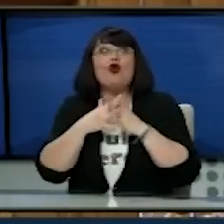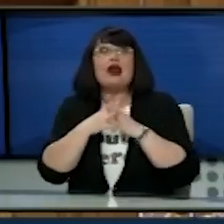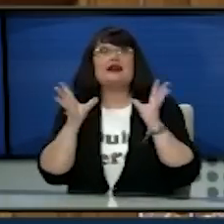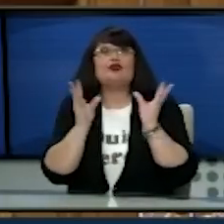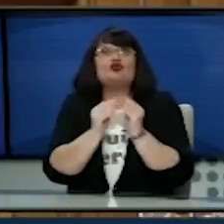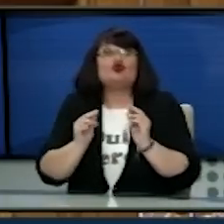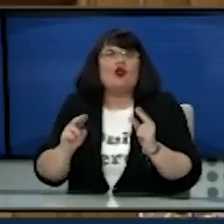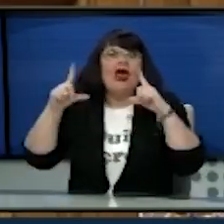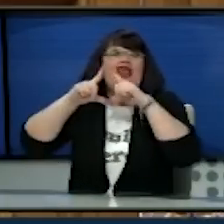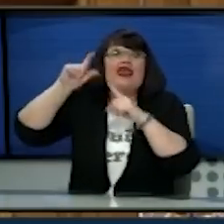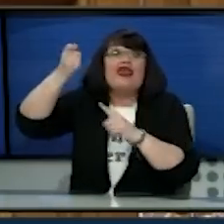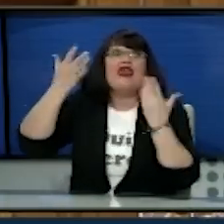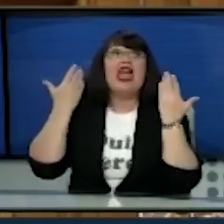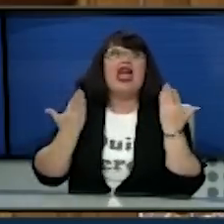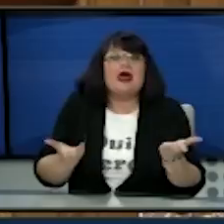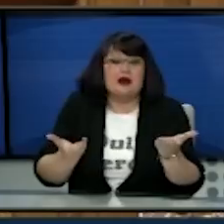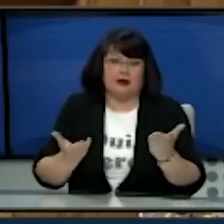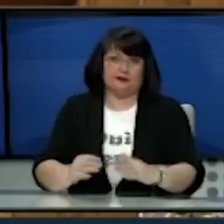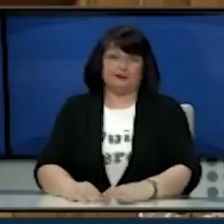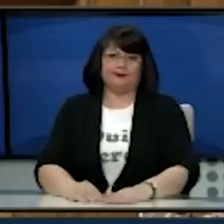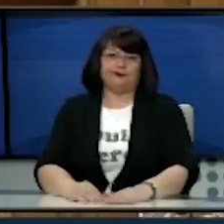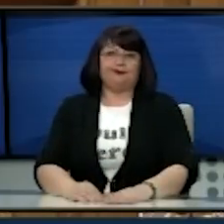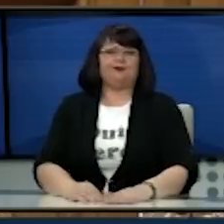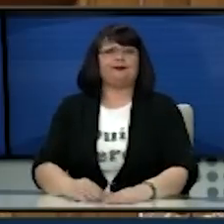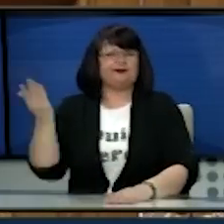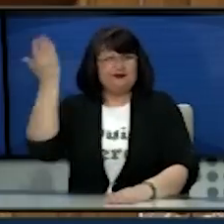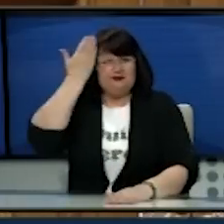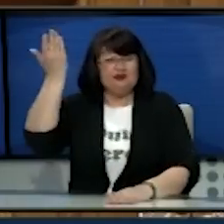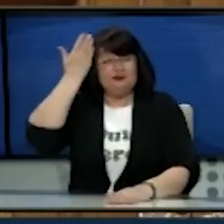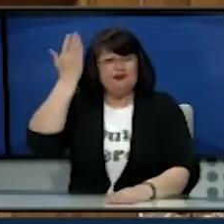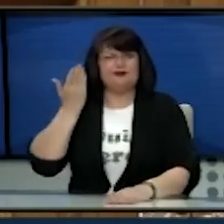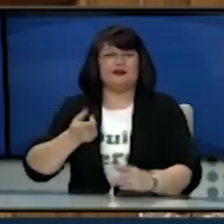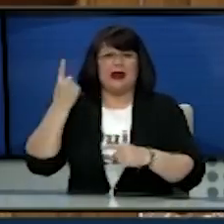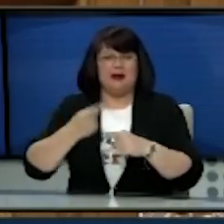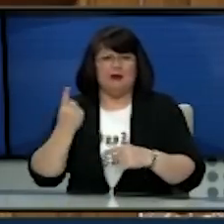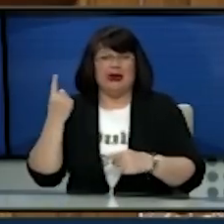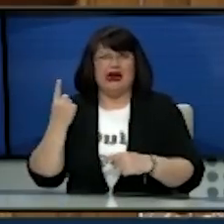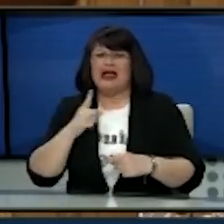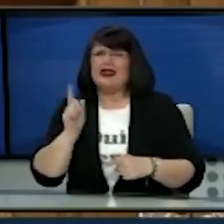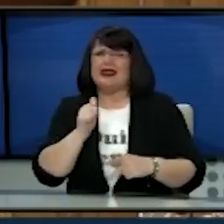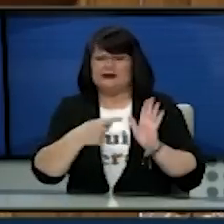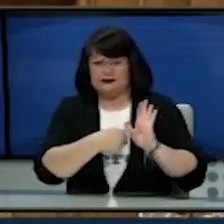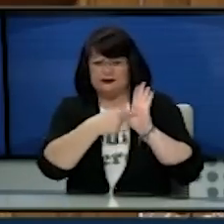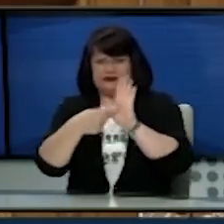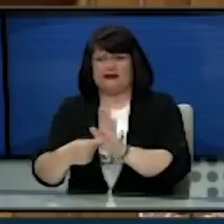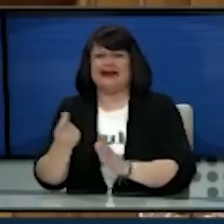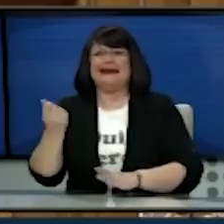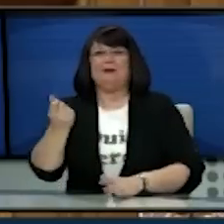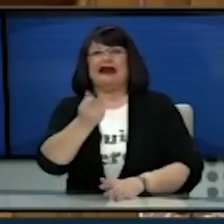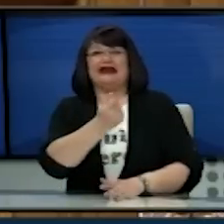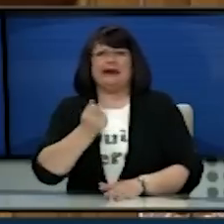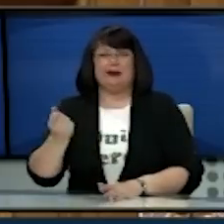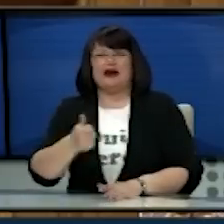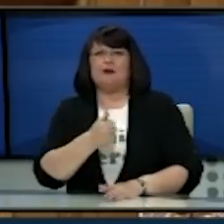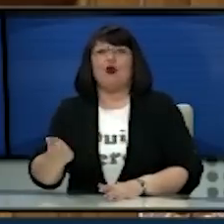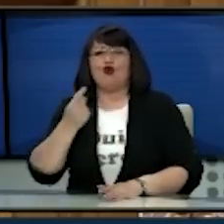ηλεκτρικού ρεύματος. Με απλά λόγια, η ακρίβεια δεν είναι ένας δείκτης τιμών που αρκεί να τον